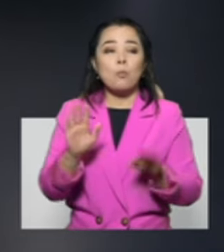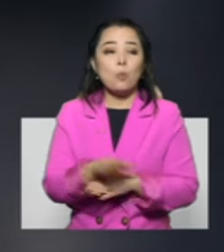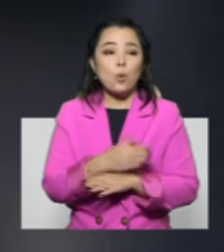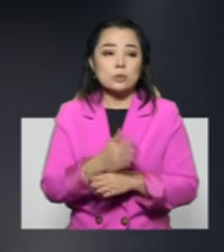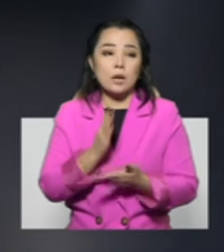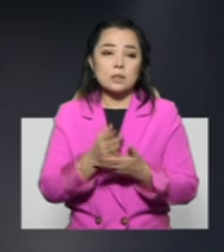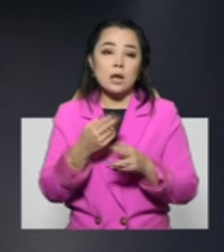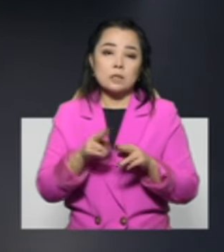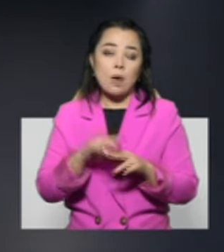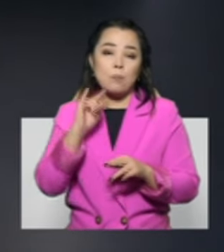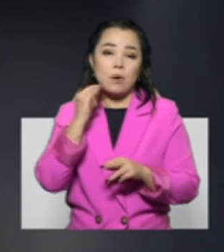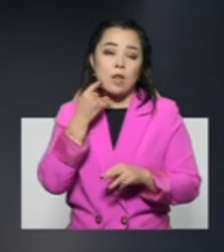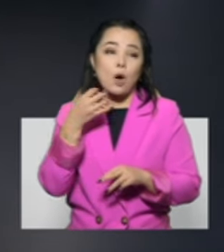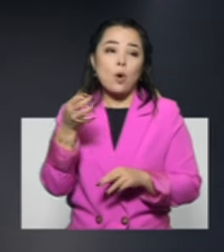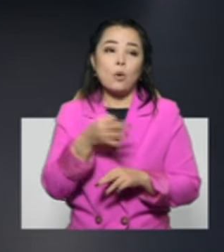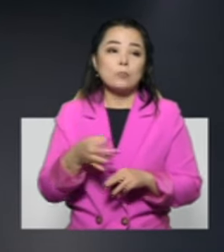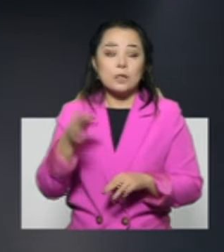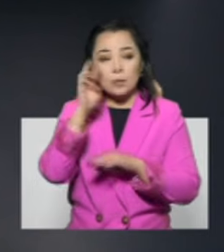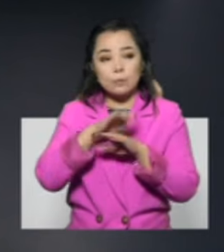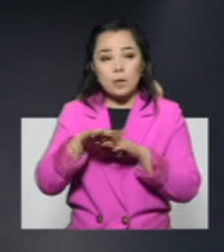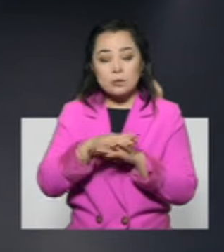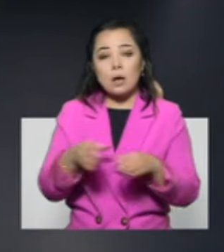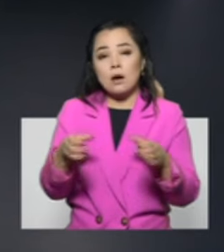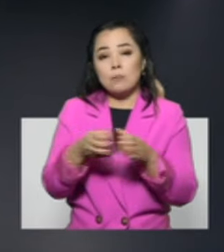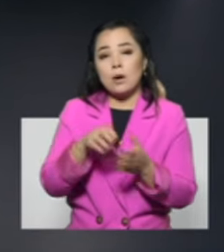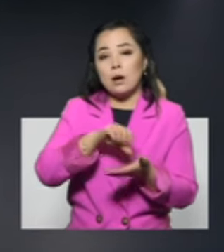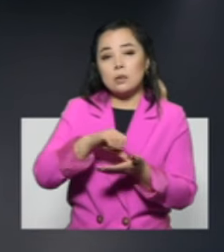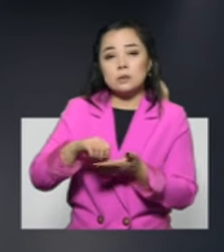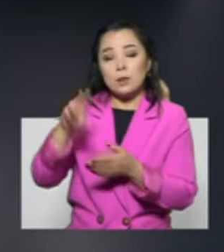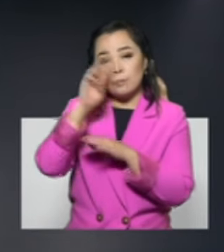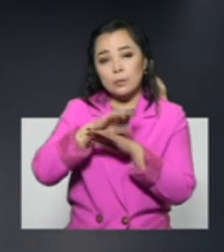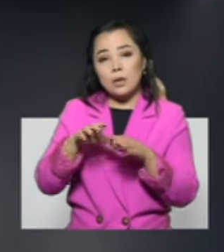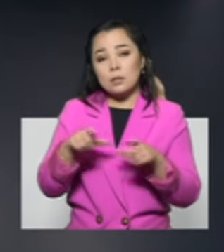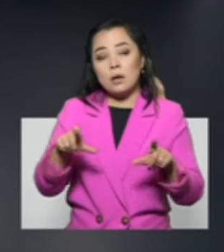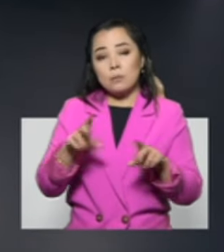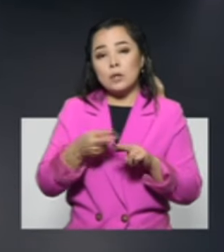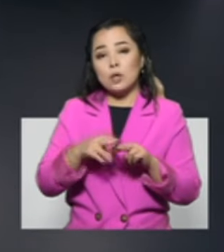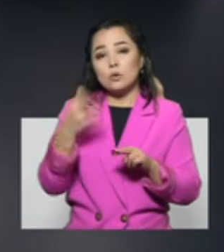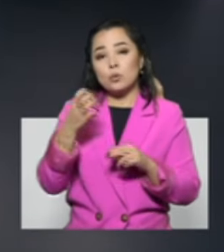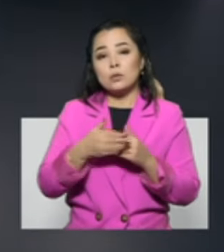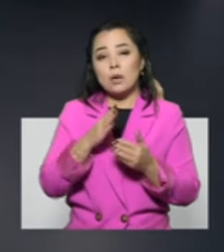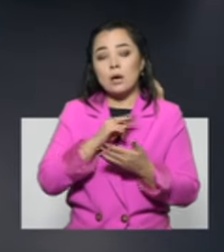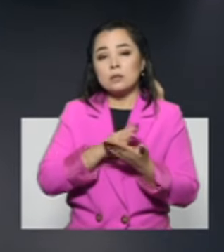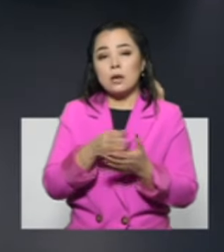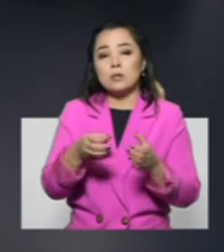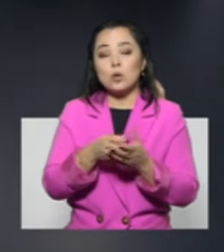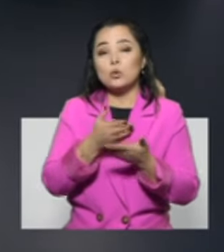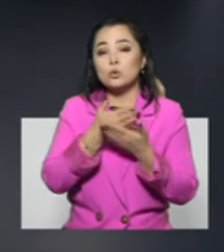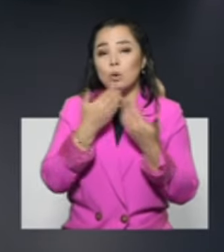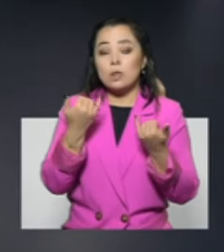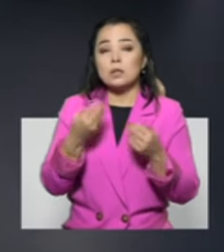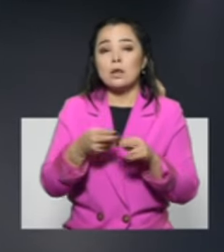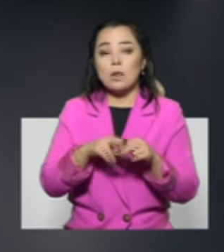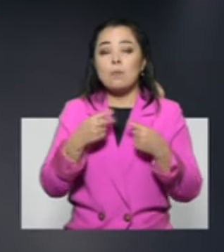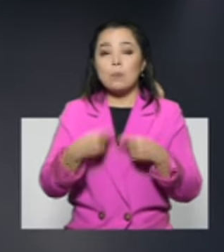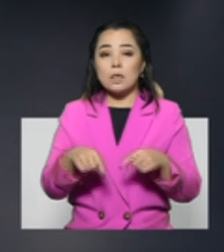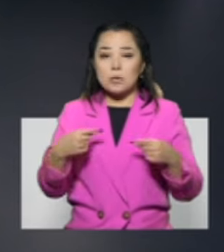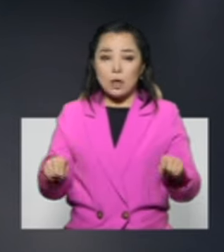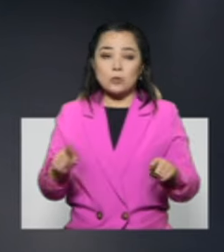тұр. Тек Павлодар облысының мемлекеттік аппаратына қатысты мекемелерде 400-ден аса қызметкер жоқ. Демек